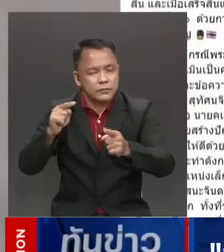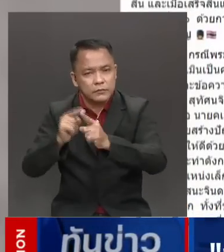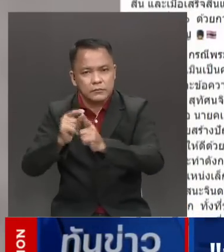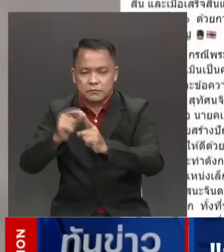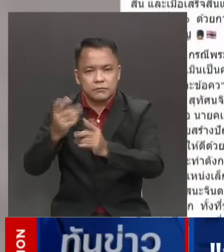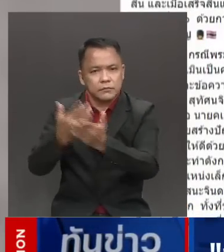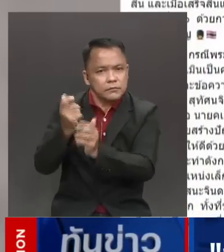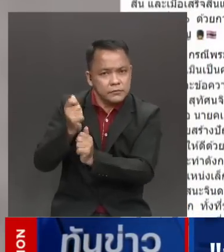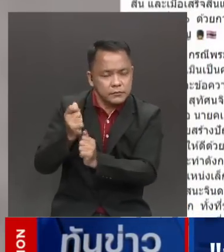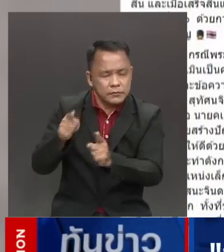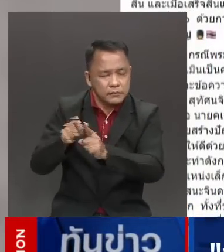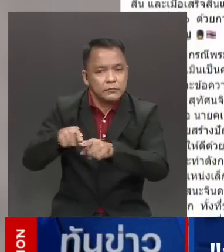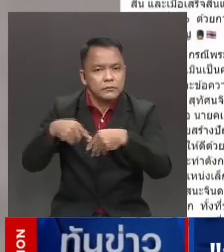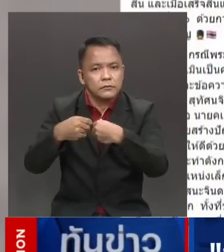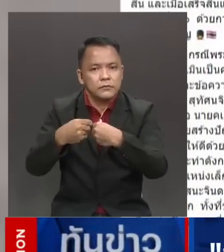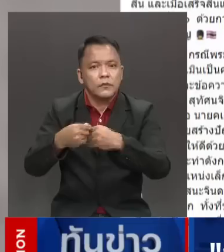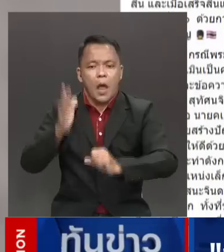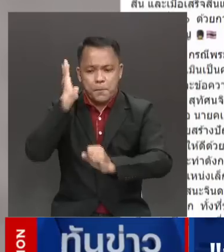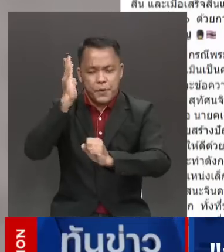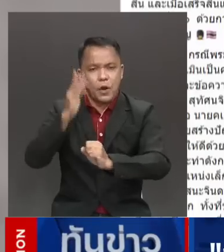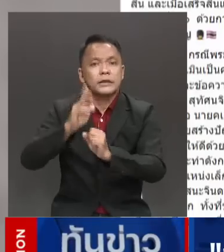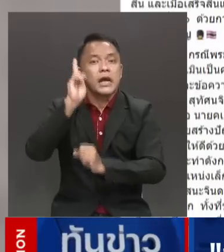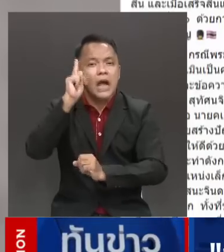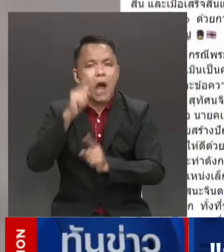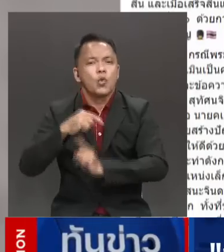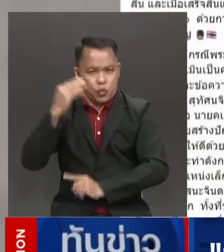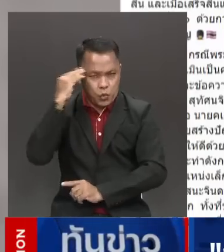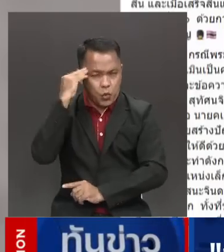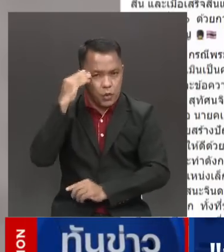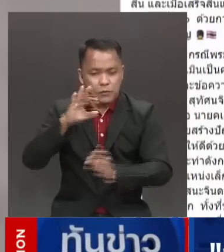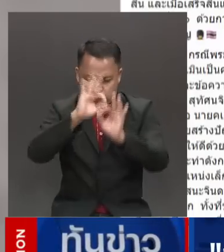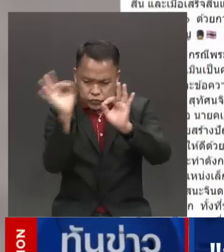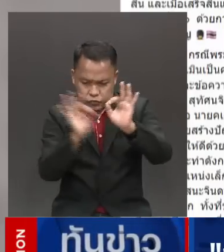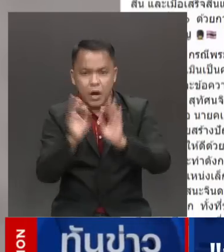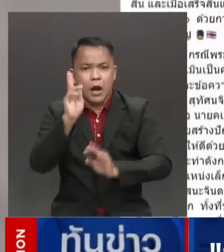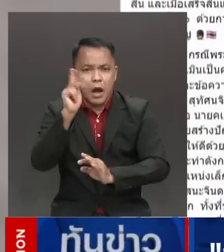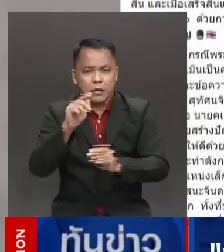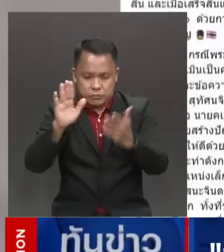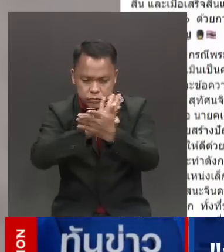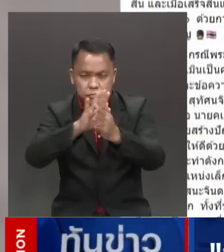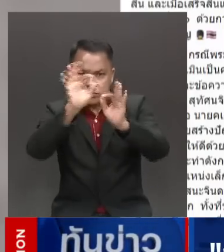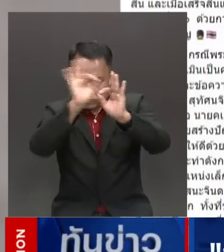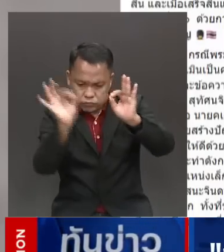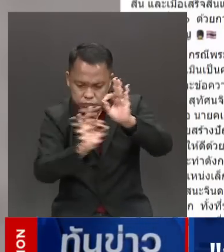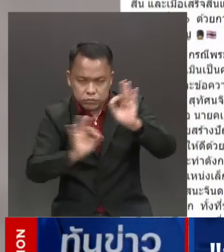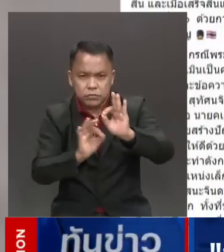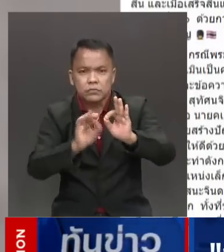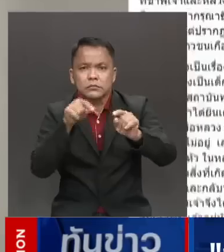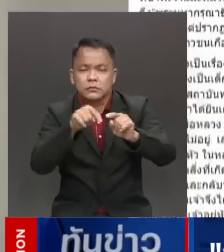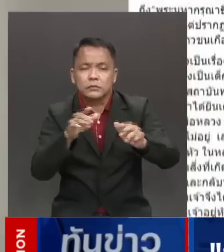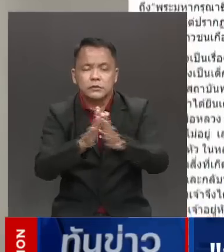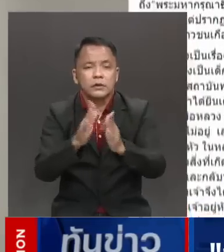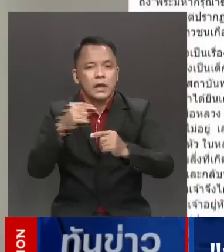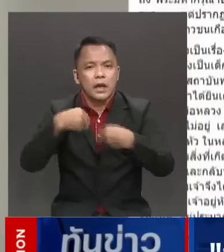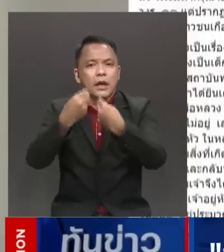ค่าไม่ได้และคุณสรยุทธ์รู้ทราบความจริงอยู่แล้วว่าเนื้อหาและข้อความในเอกสารที่พระมหาประทีประบุแ